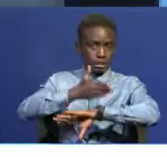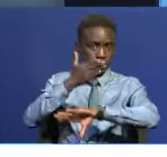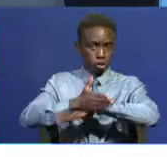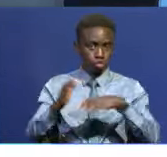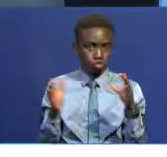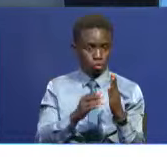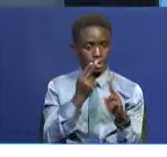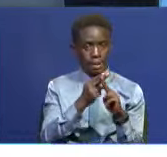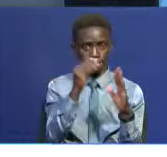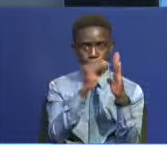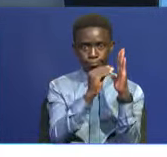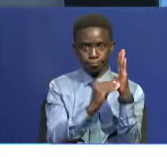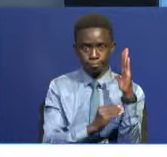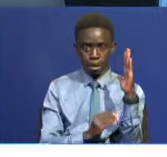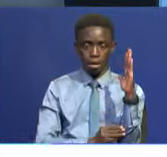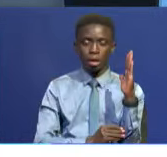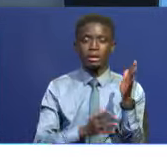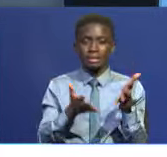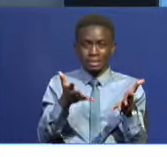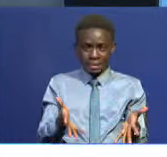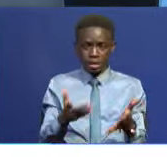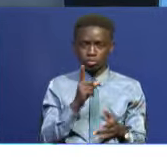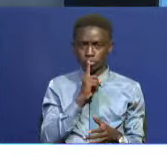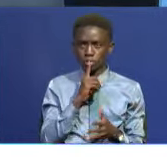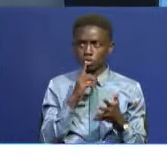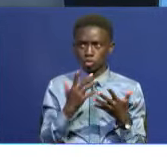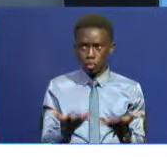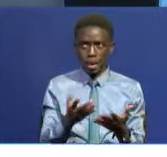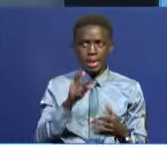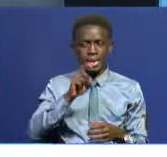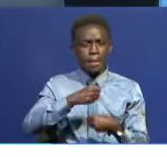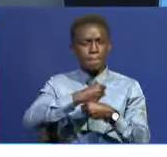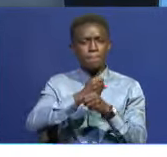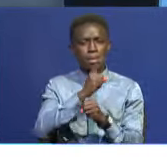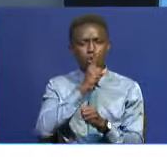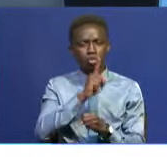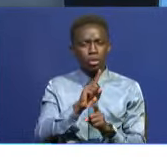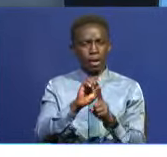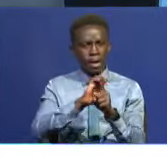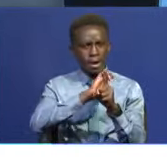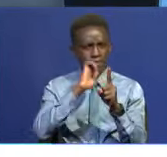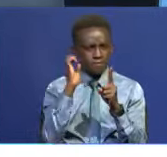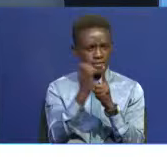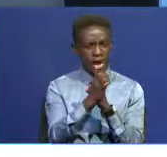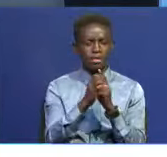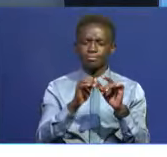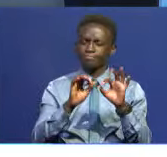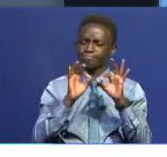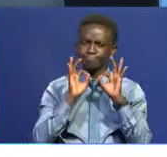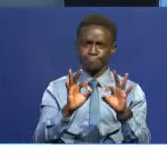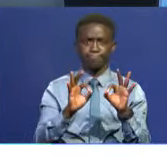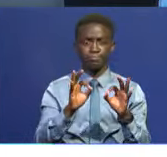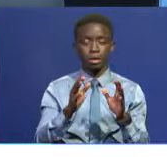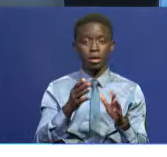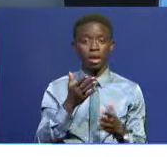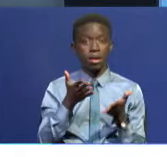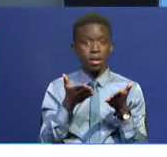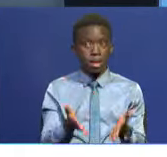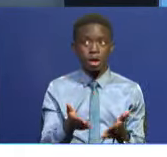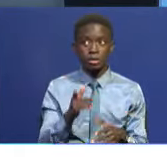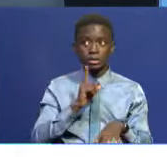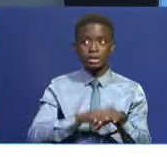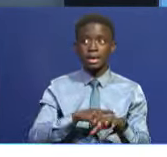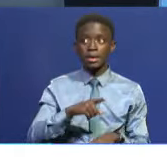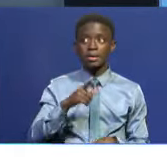kukarabati bustani za umma kwa lengo la kuhifadhi mito na kuhakikisha mazingira ya kijani. Mbadi na Duale walisema hayo walipochukua rasmi